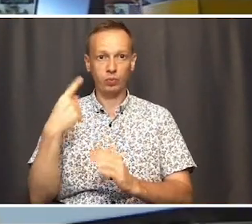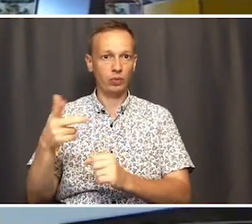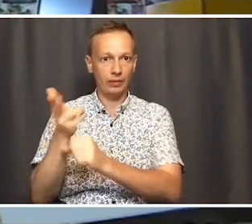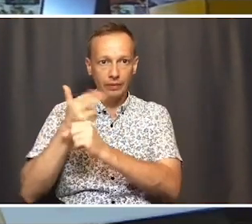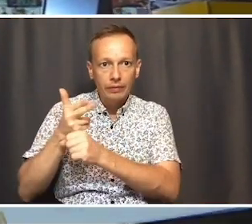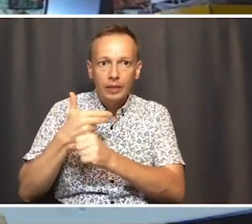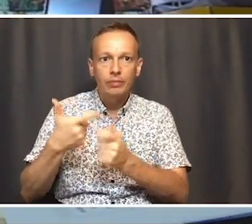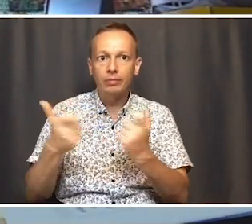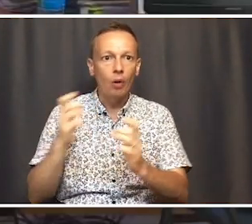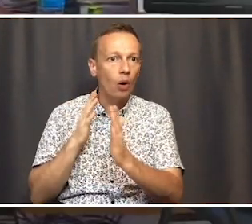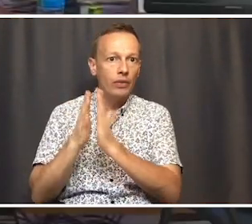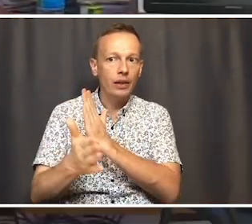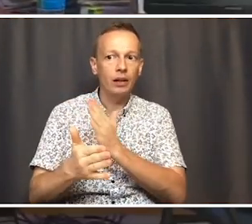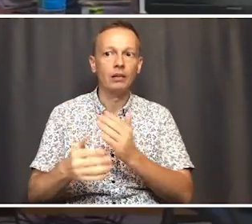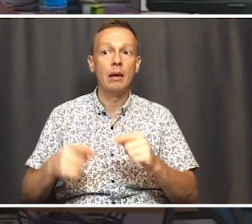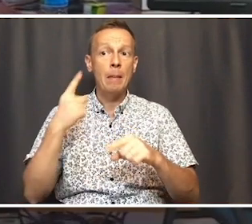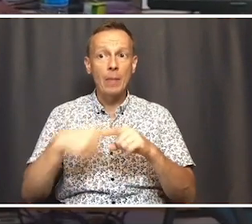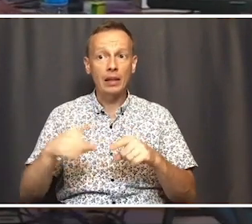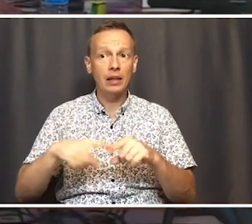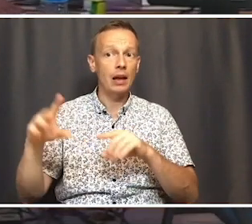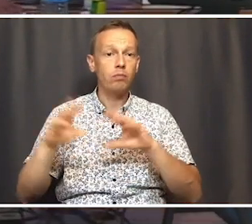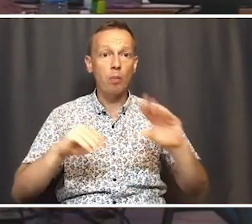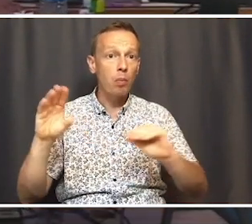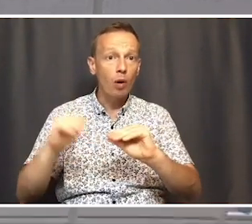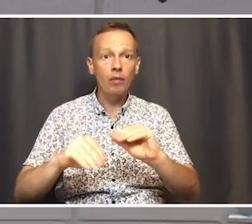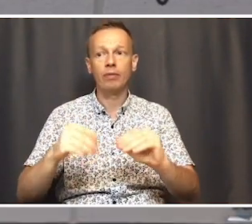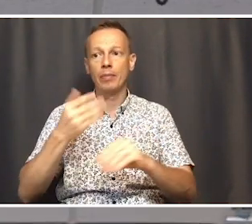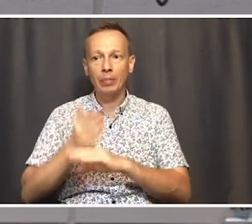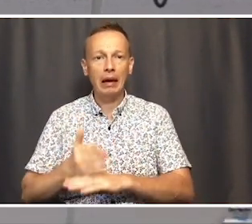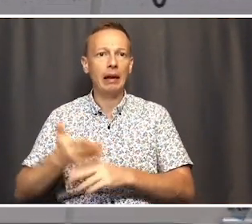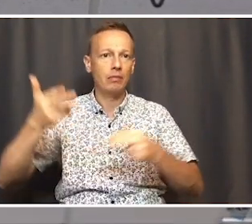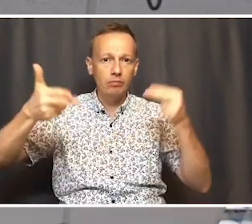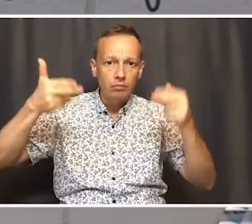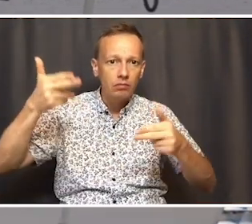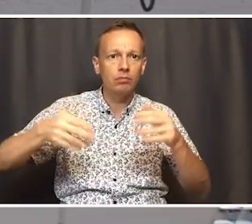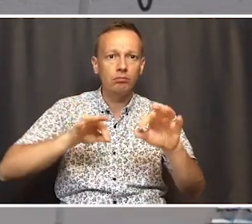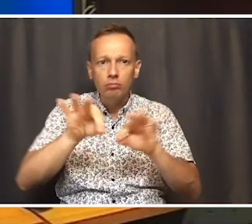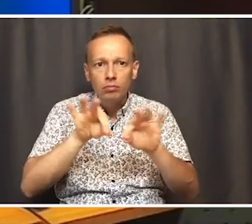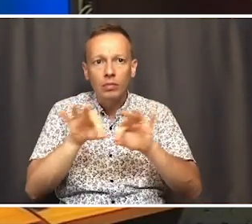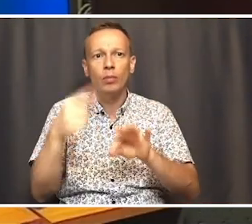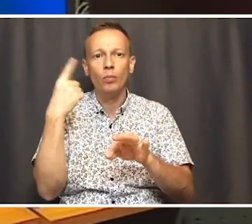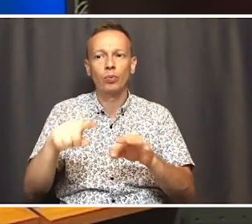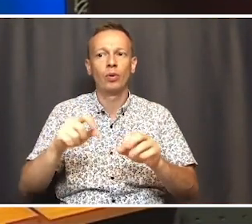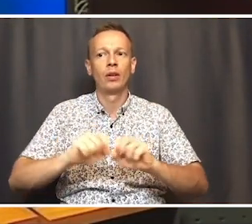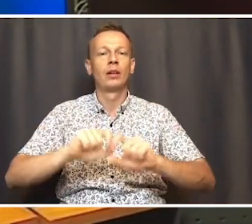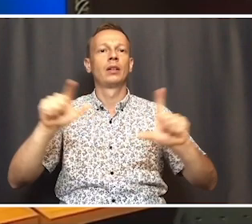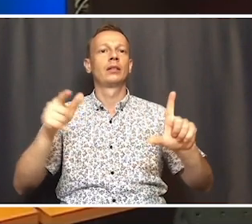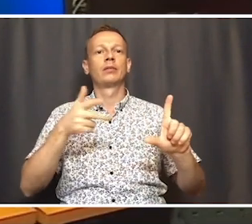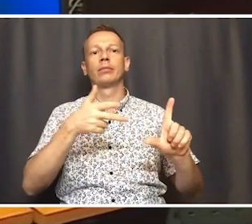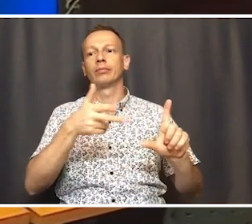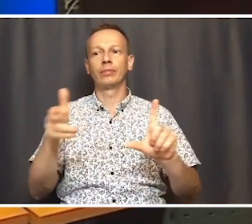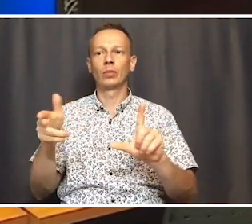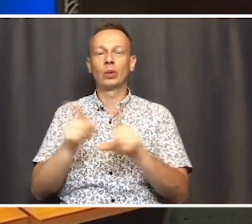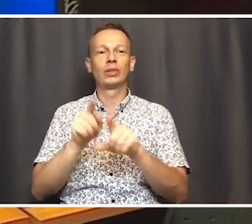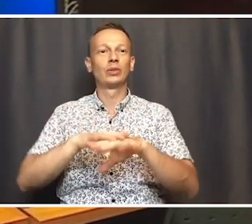depuis quelques jours pour installer le matériel nécessaire à l'enregistrement, à la diffusion des images et à ce que nous appelons la